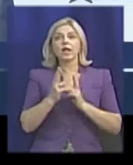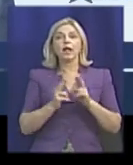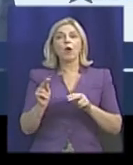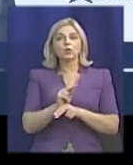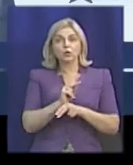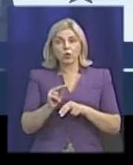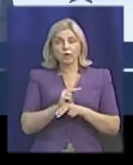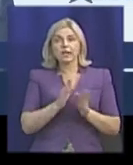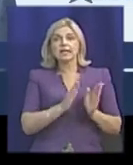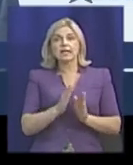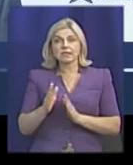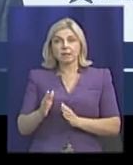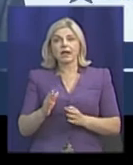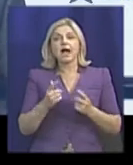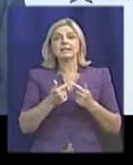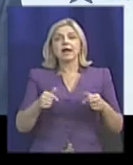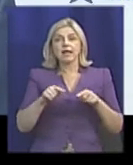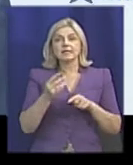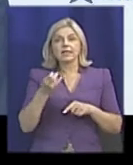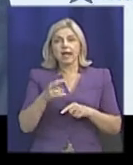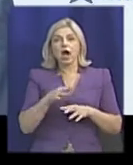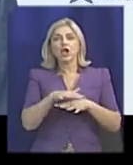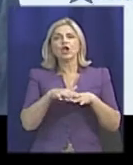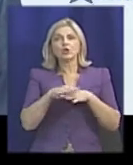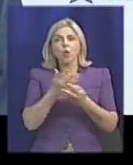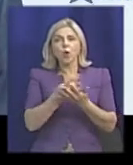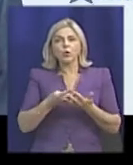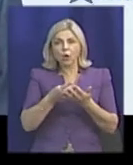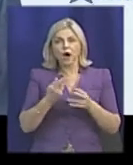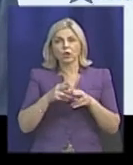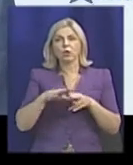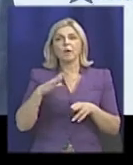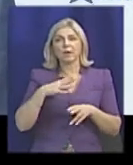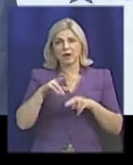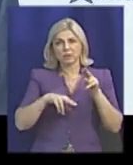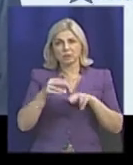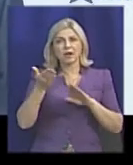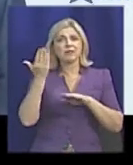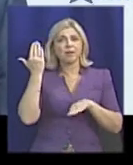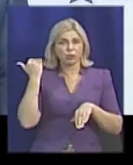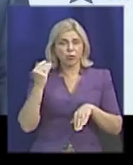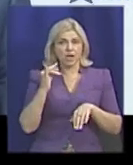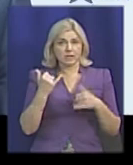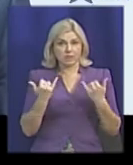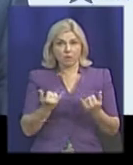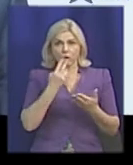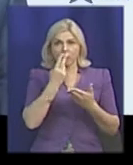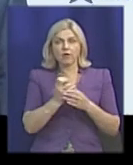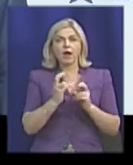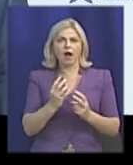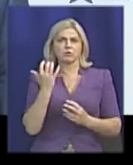система, станція решіток, яка була збудована в 1973 році, сьогодні виглядає як